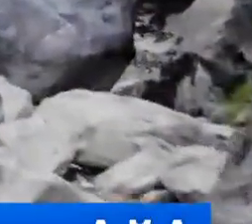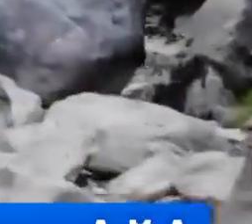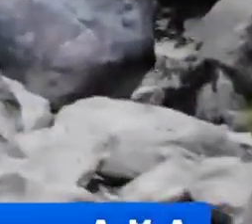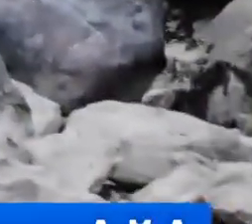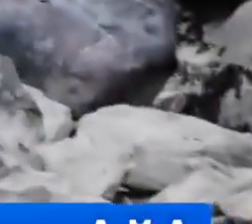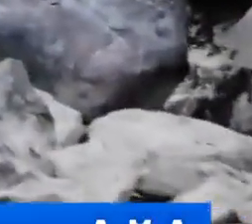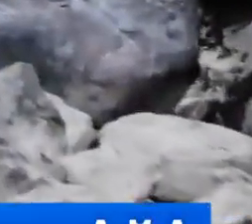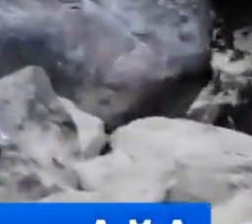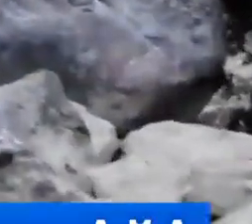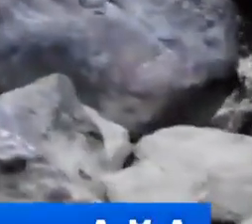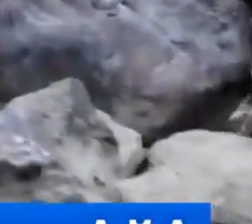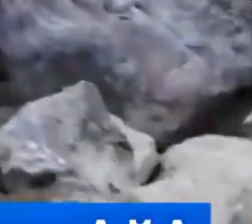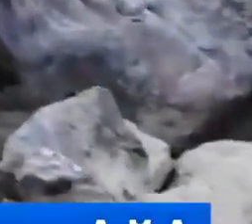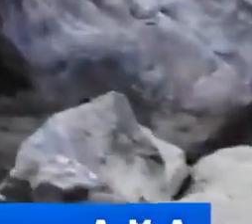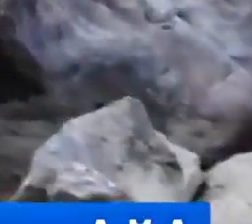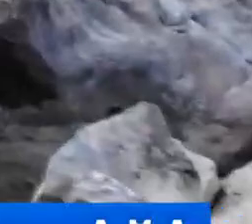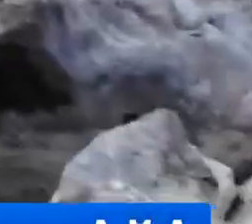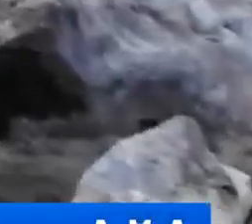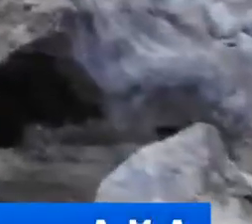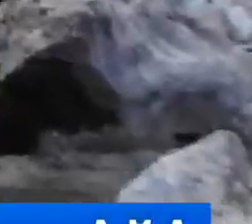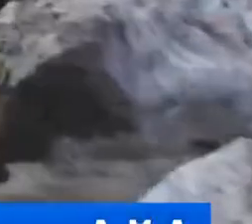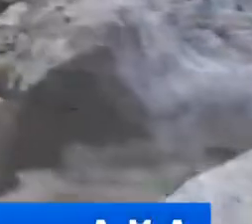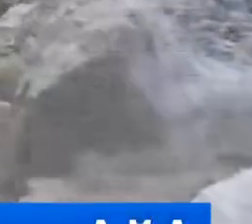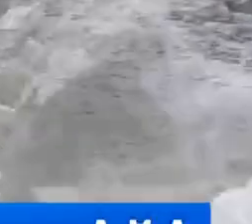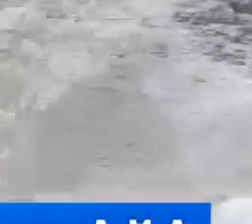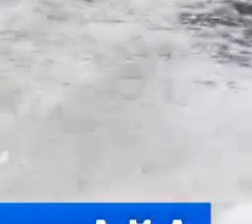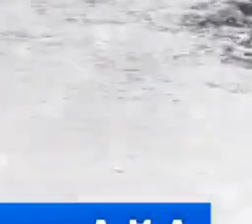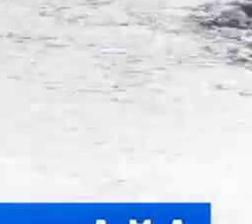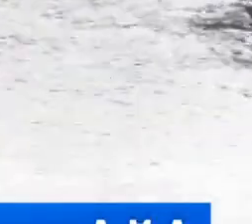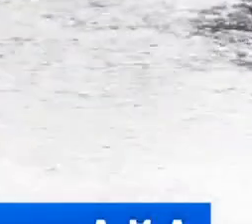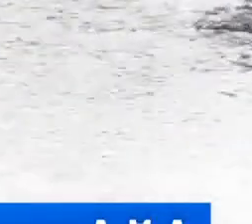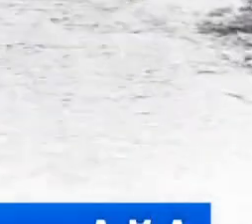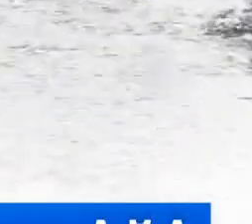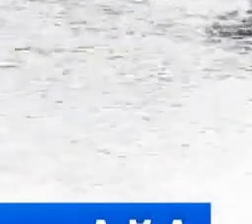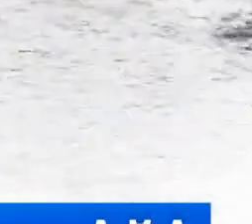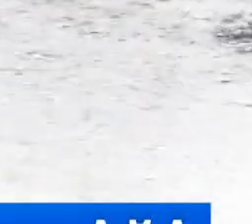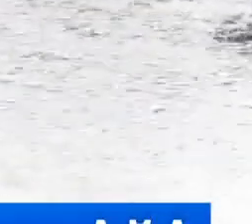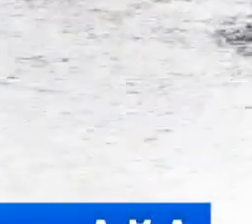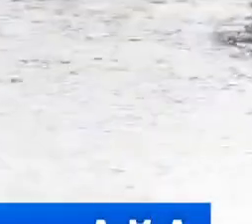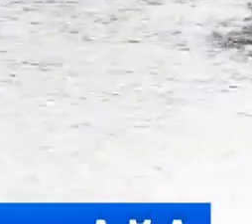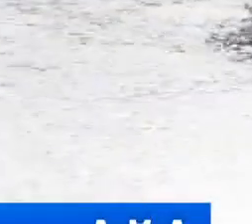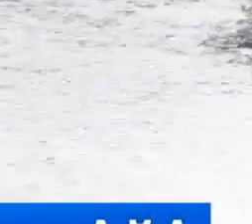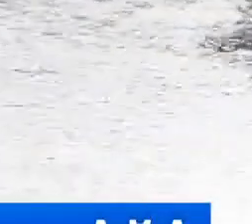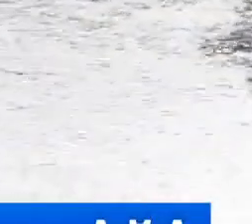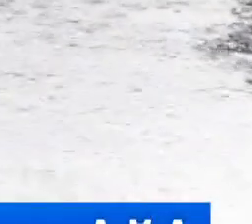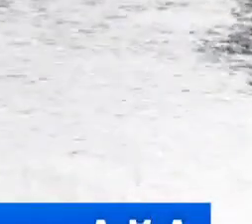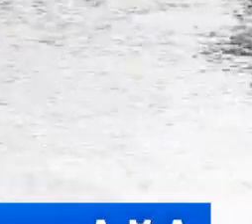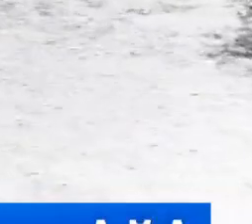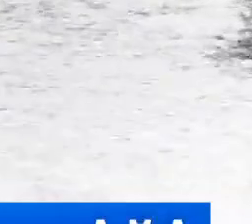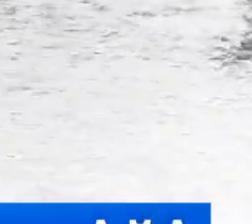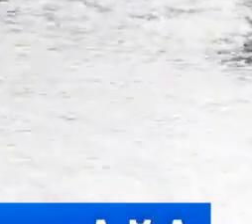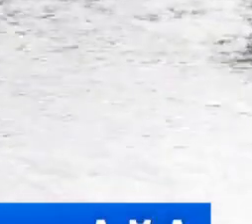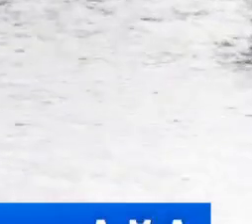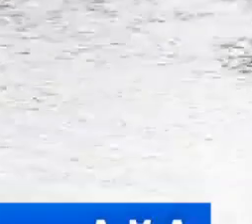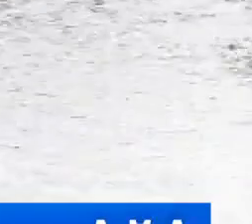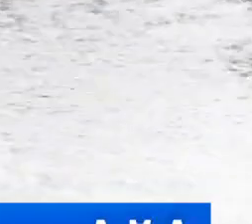usulca acıklanır Toprak O ses'in kendini güle ve Gülün kendini sessizliğe dönüştürmesi